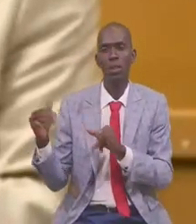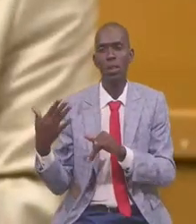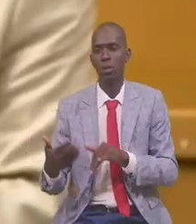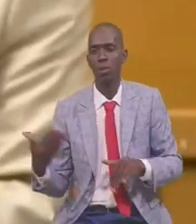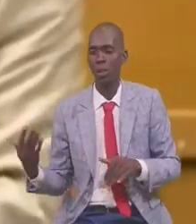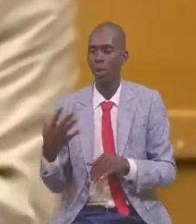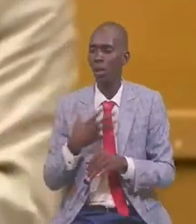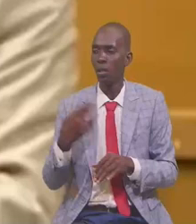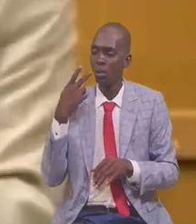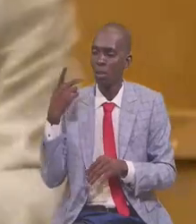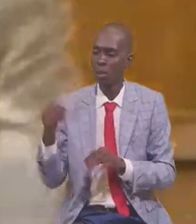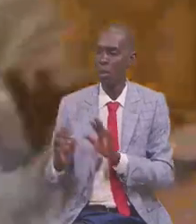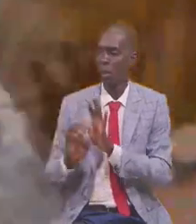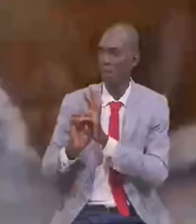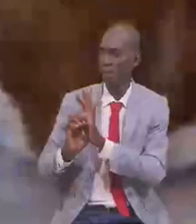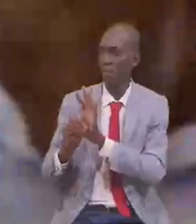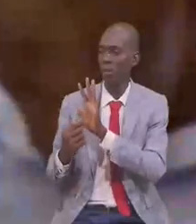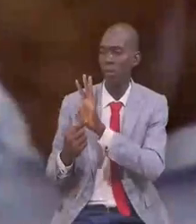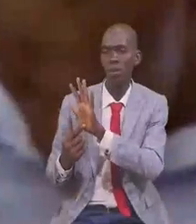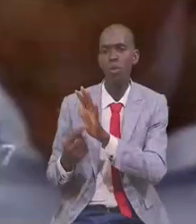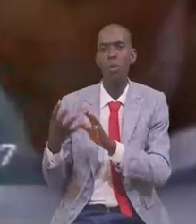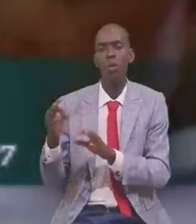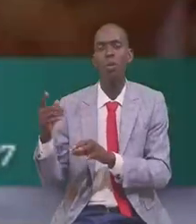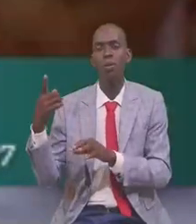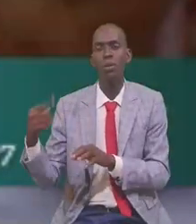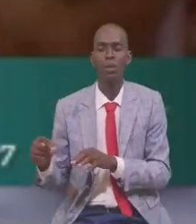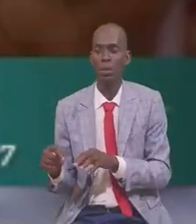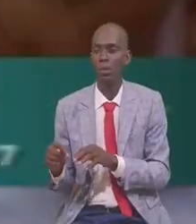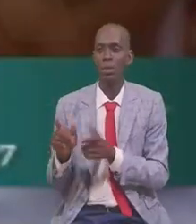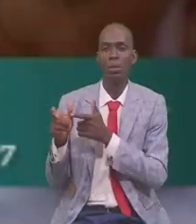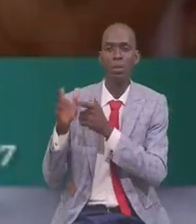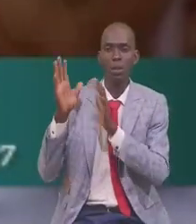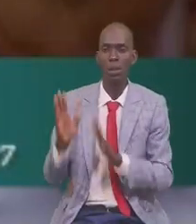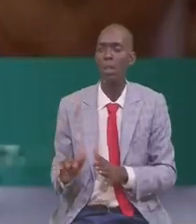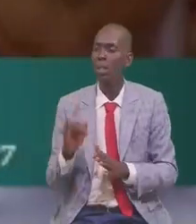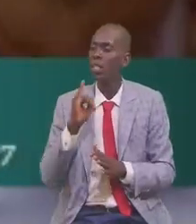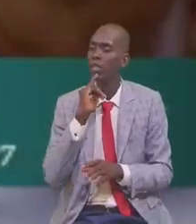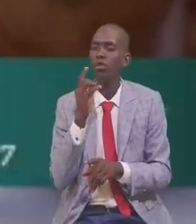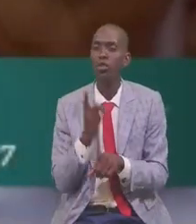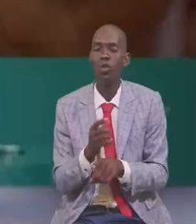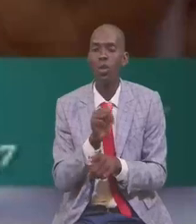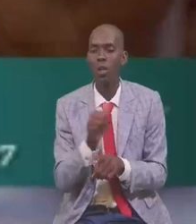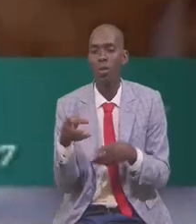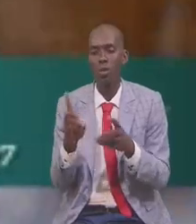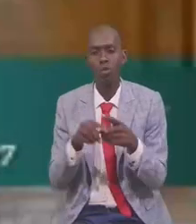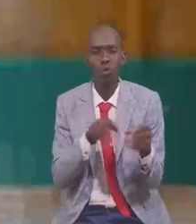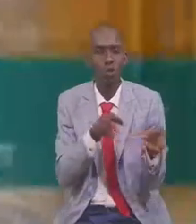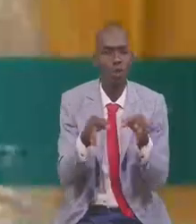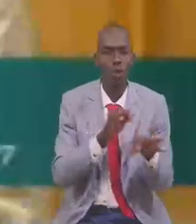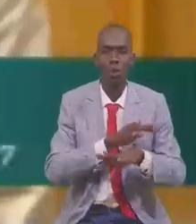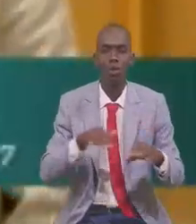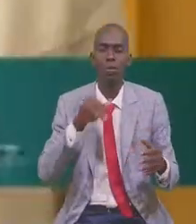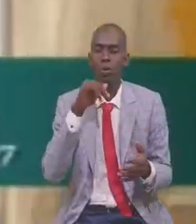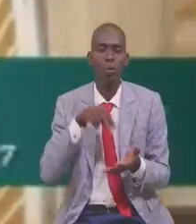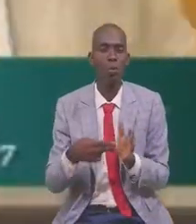L'exemple de l'athlète est juste une illustration. Cela ne m'envoie pas sur la voie pour trottiner